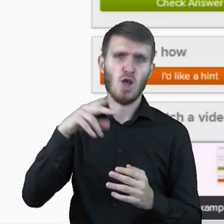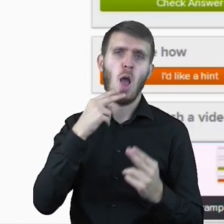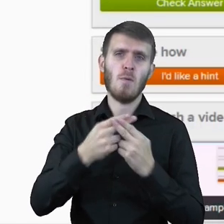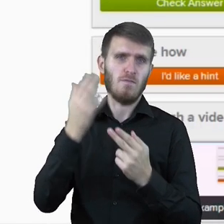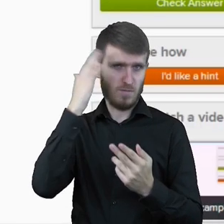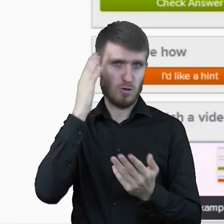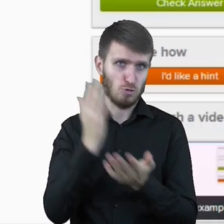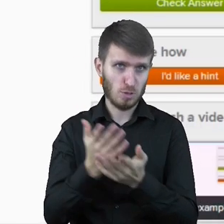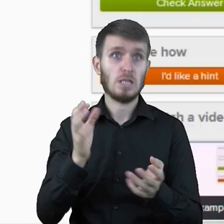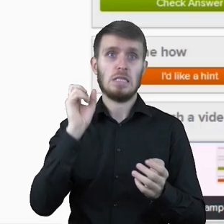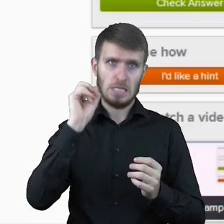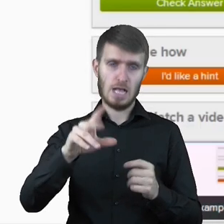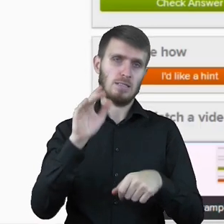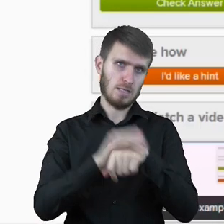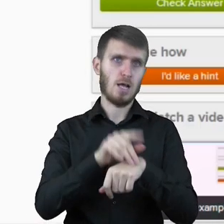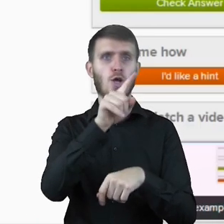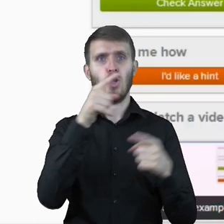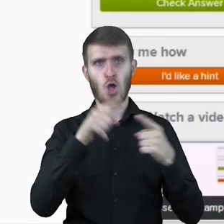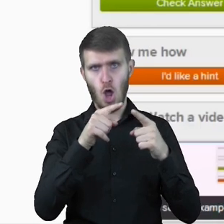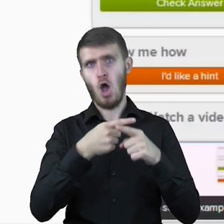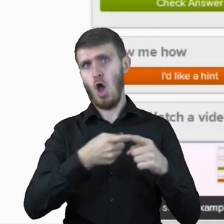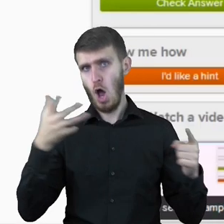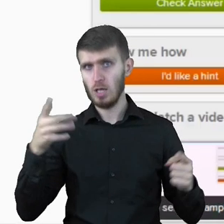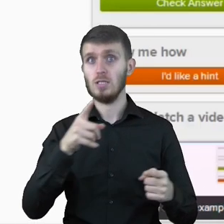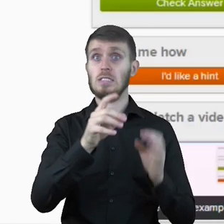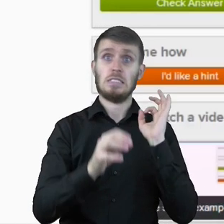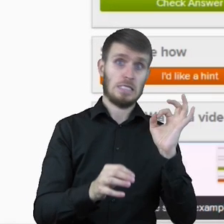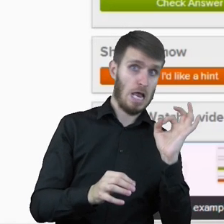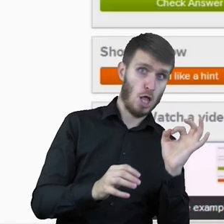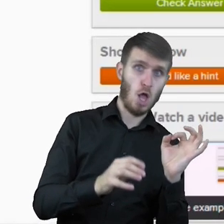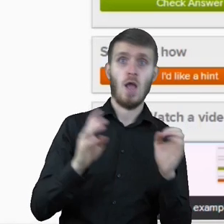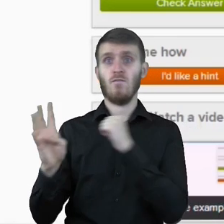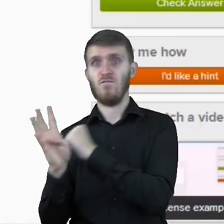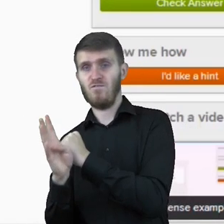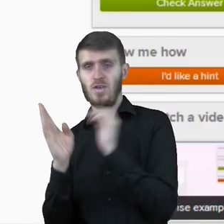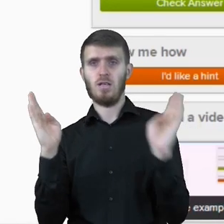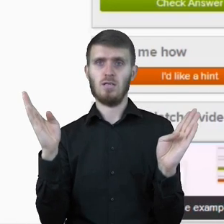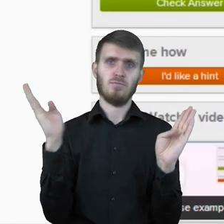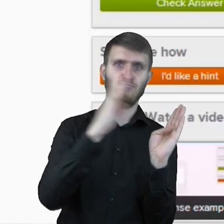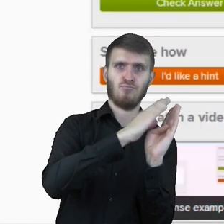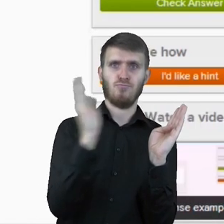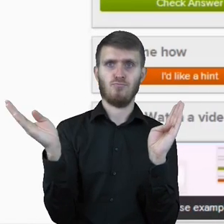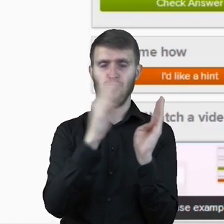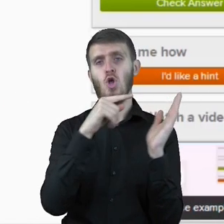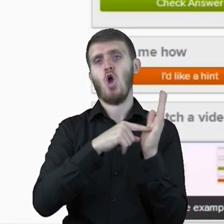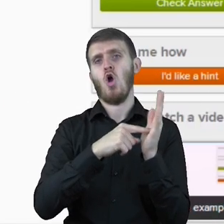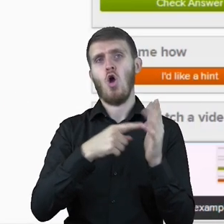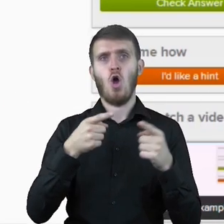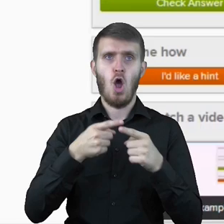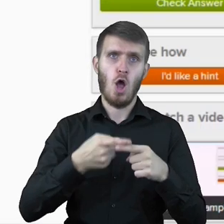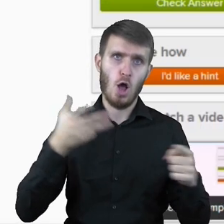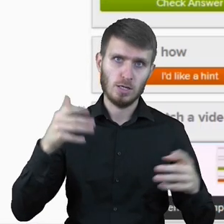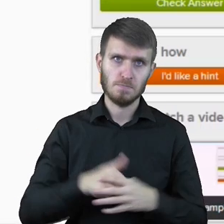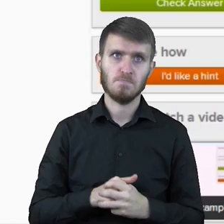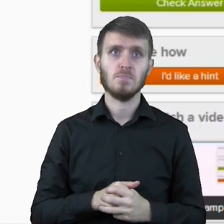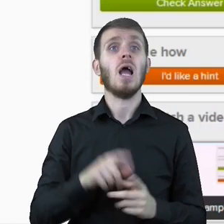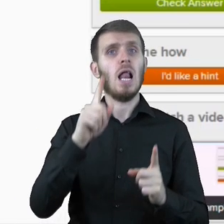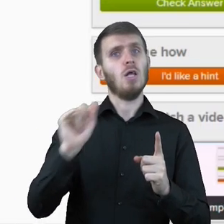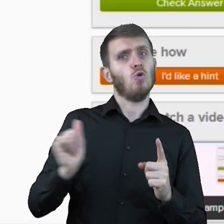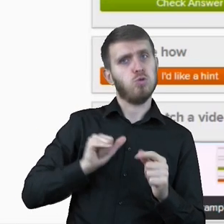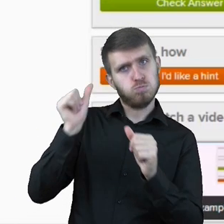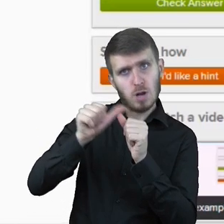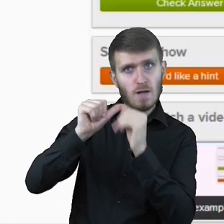oglądałeś poprzednie filmy, to zapewne znasz już odpowiedź. Tak, to jest kąt ostry. Jest on większy od zera stopni, ale mniejszy od 90